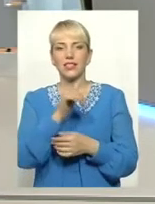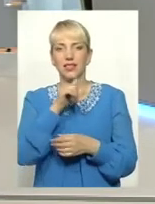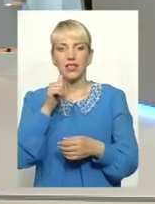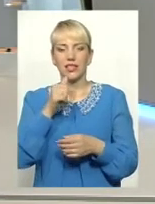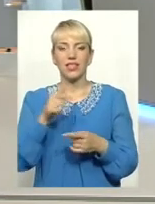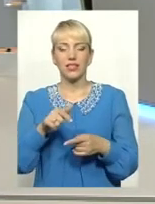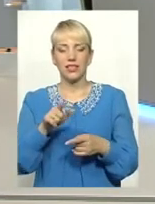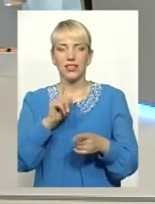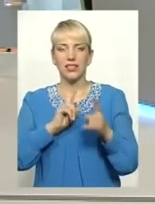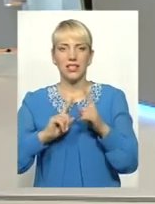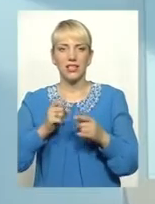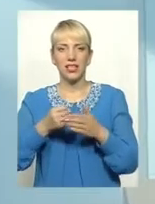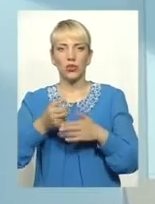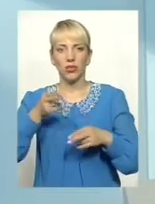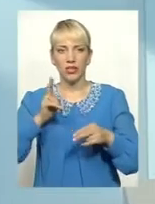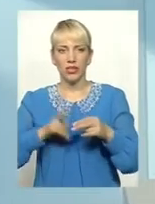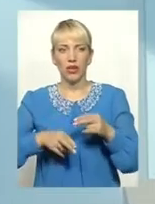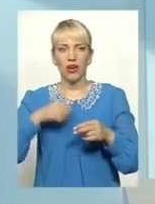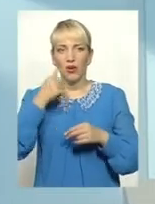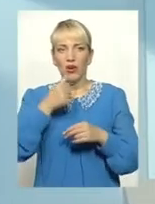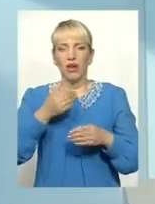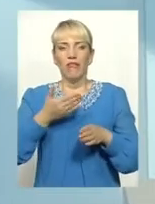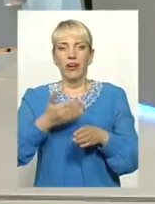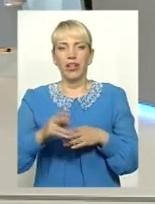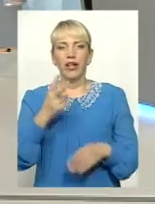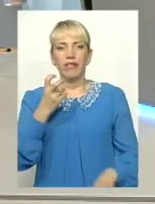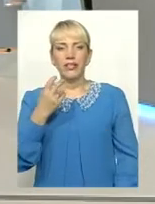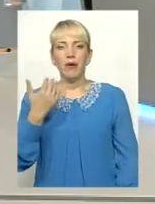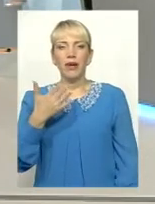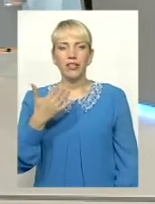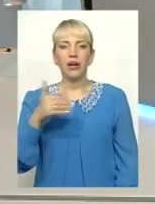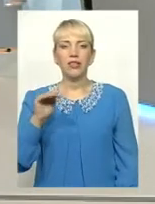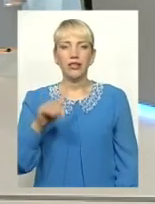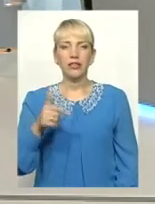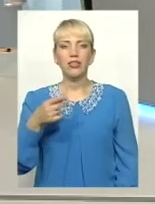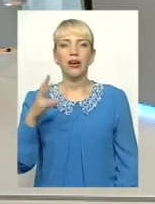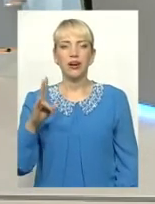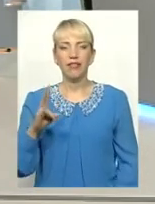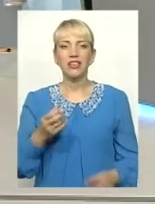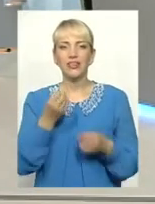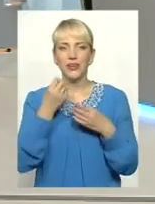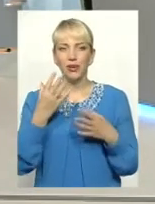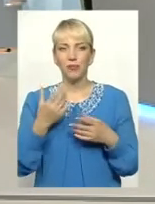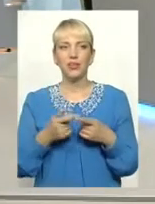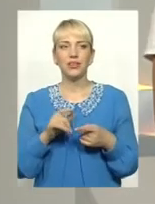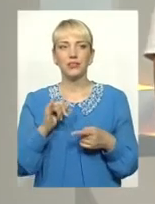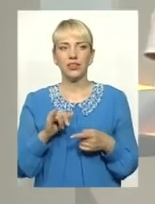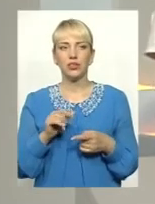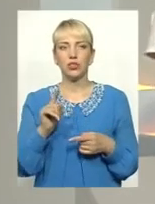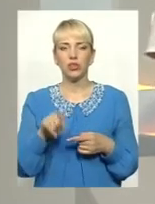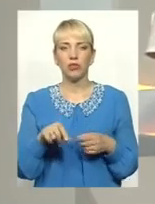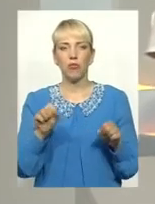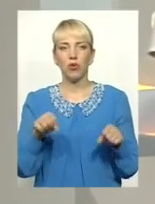кінця року виділили майже 250 тисяч гривень. 250 тисяч. Так. Добре, Віктор Леонідович, тоді,